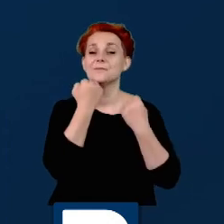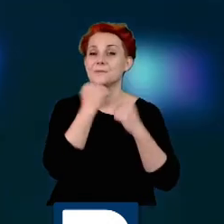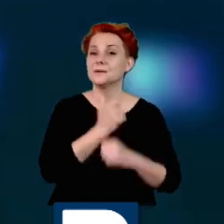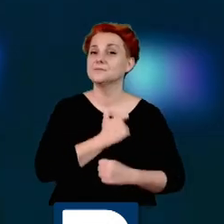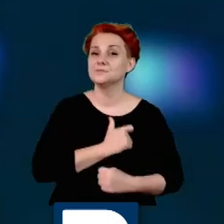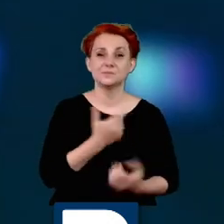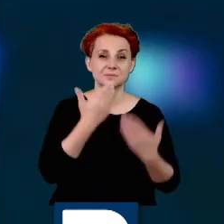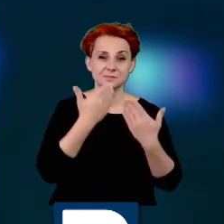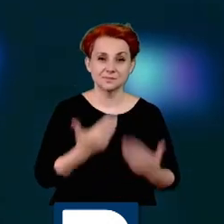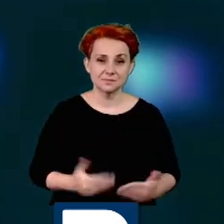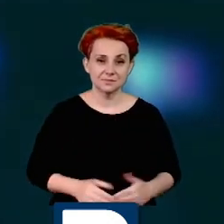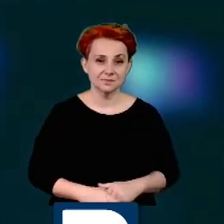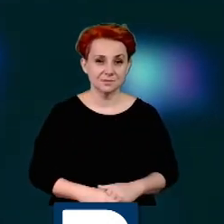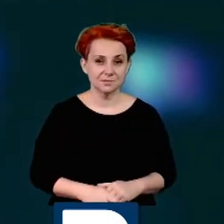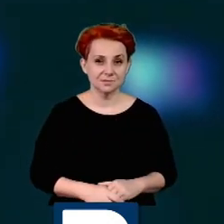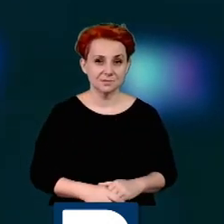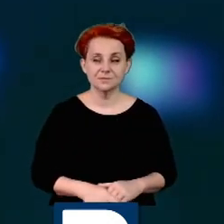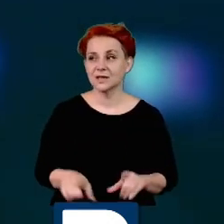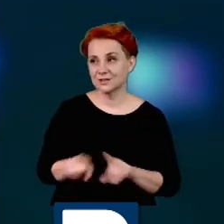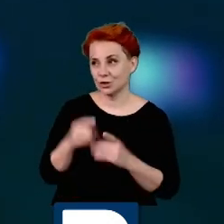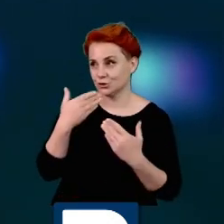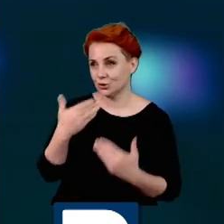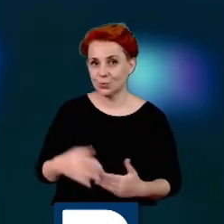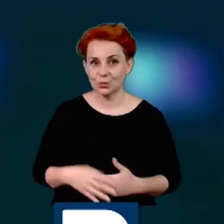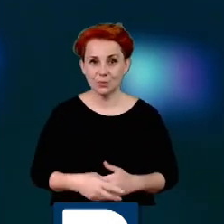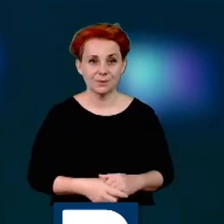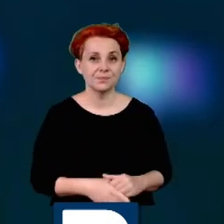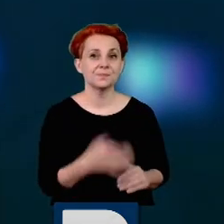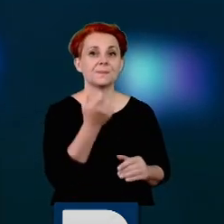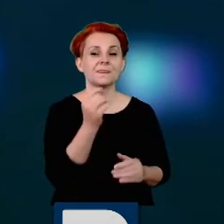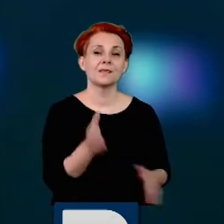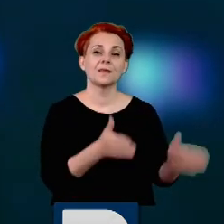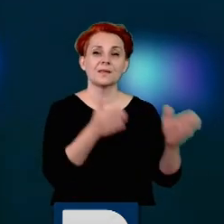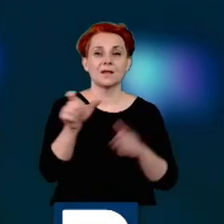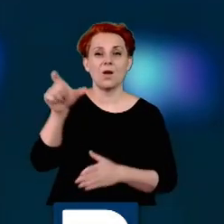dziękuję. Dziękuję. Za chwilę kolejny gość. Porozmawiamy o...